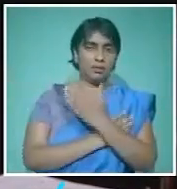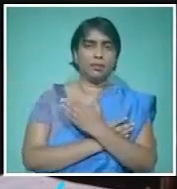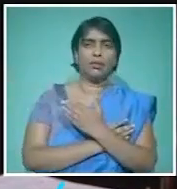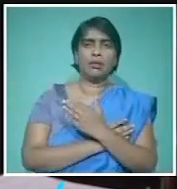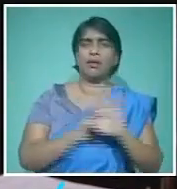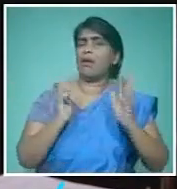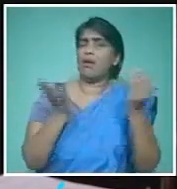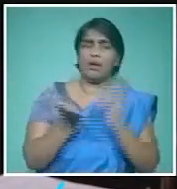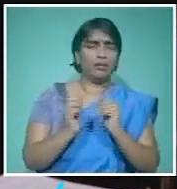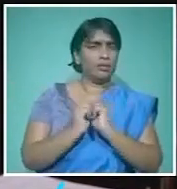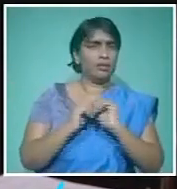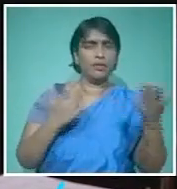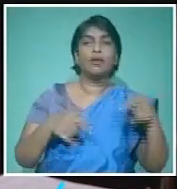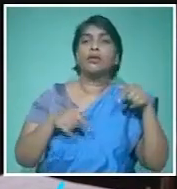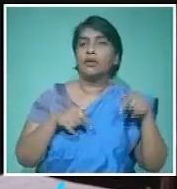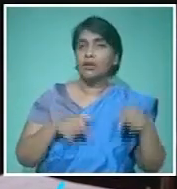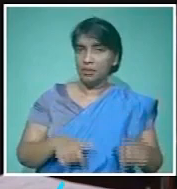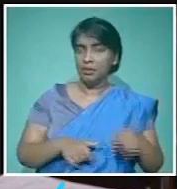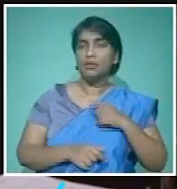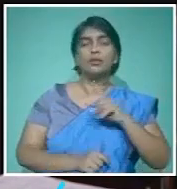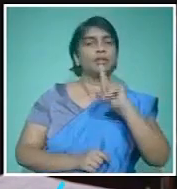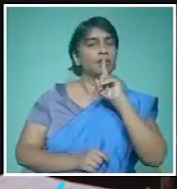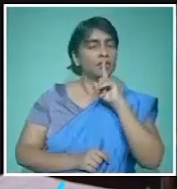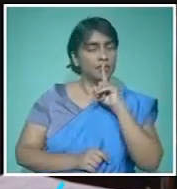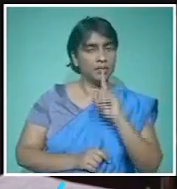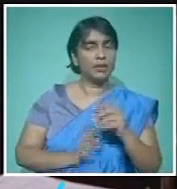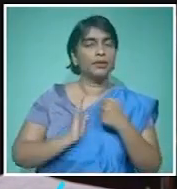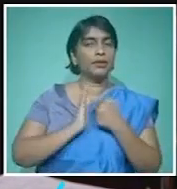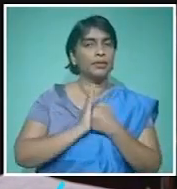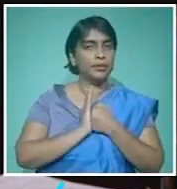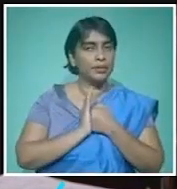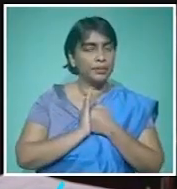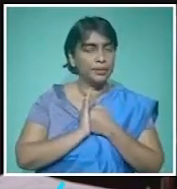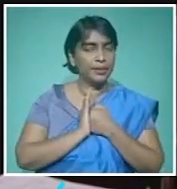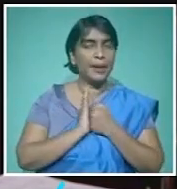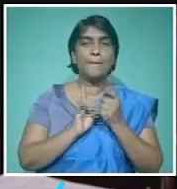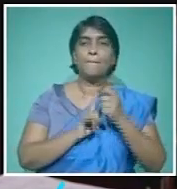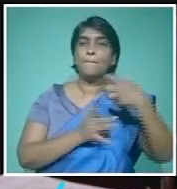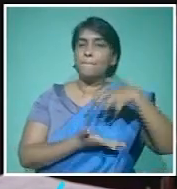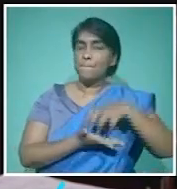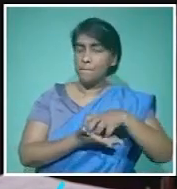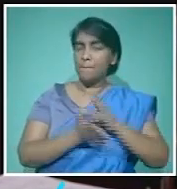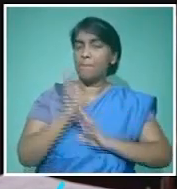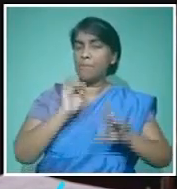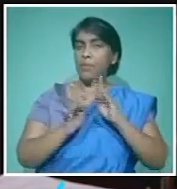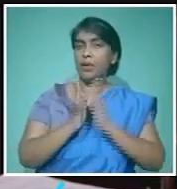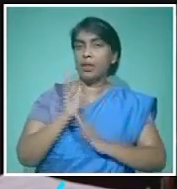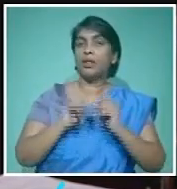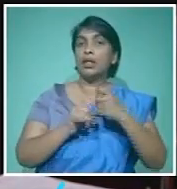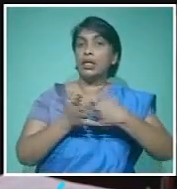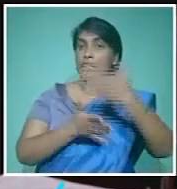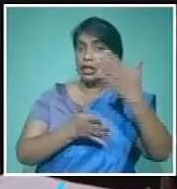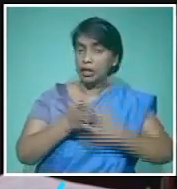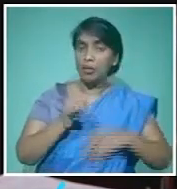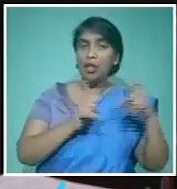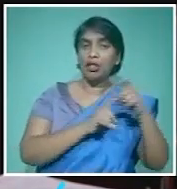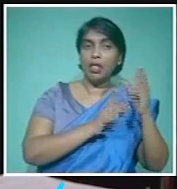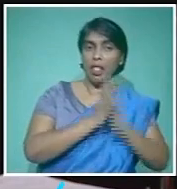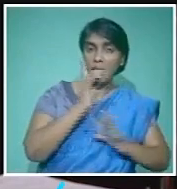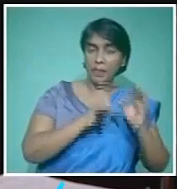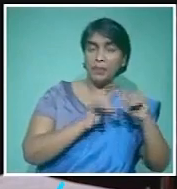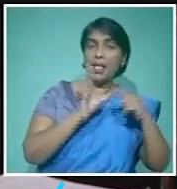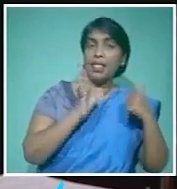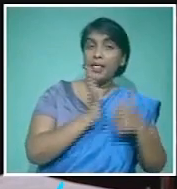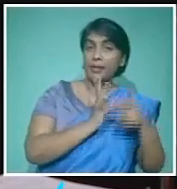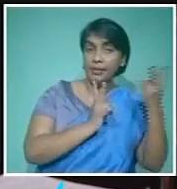මුකුත් අවශ්‍ය නැහැ මේ සභාවට මෙතුමා කියනවා ගරු ගරු පළාත් පාලන අමාත්‍යතුමා ඉදිරිපත් කරපු වාර්තාවයි දොළවත්ත මන්ත්‍රීතුමාගේ